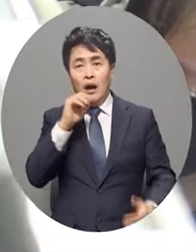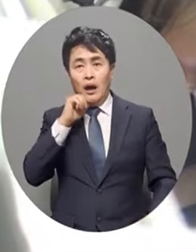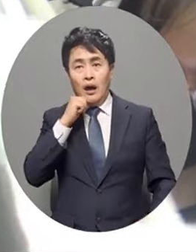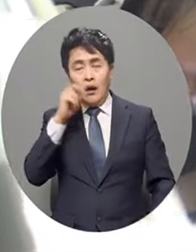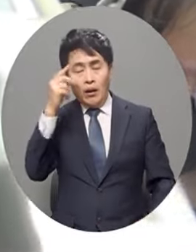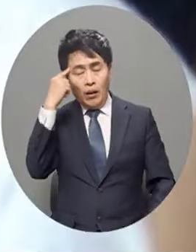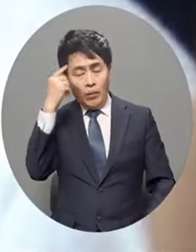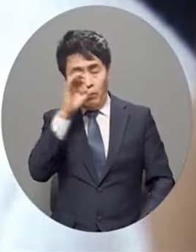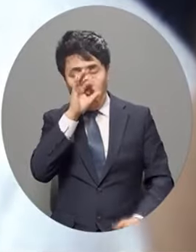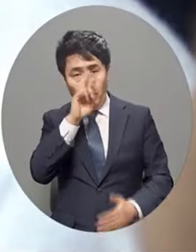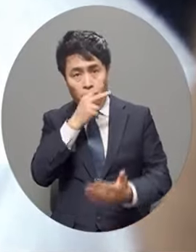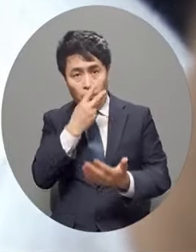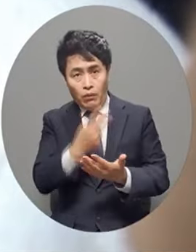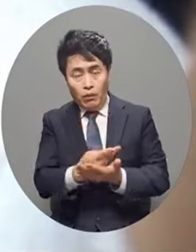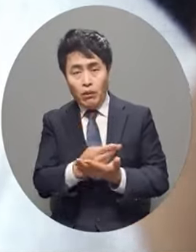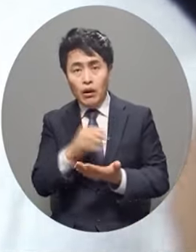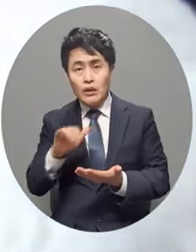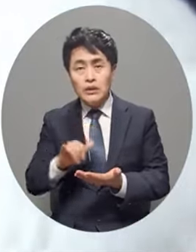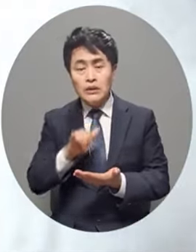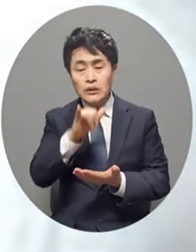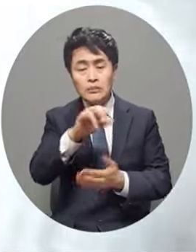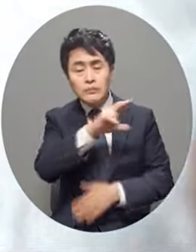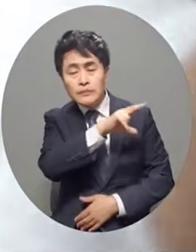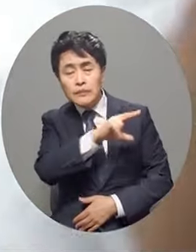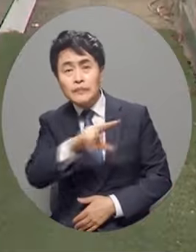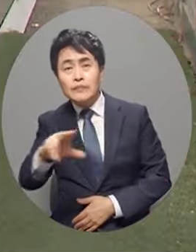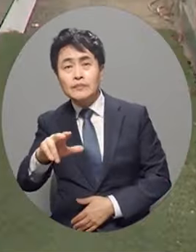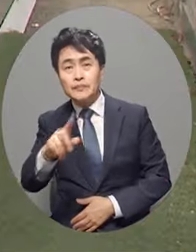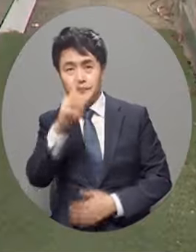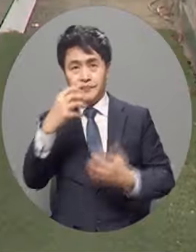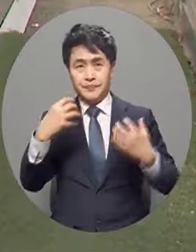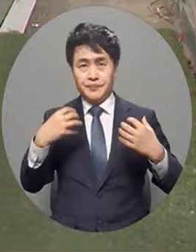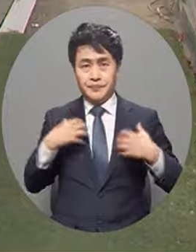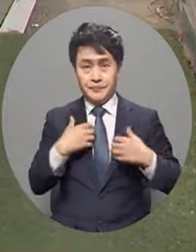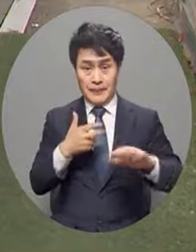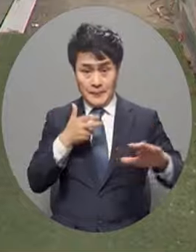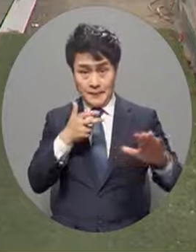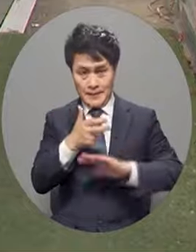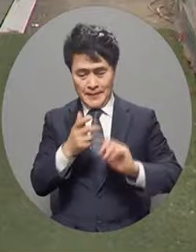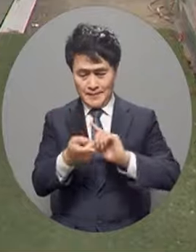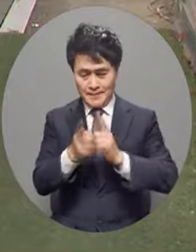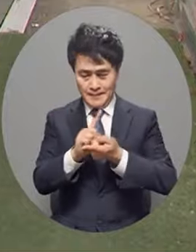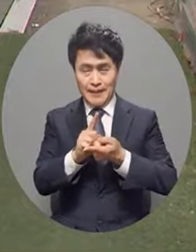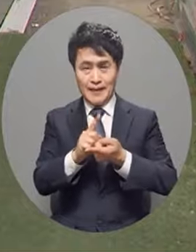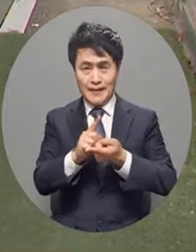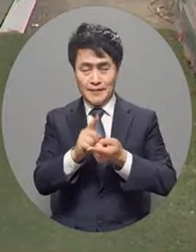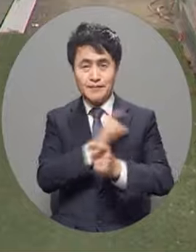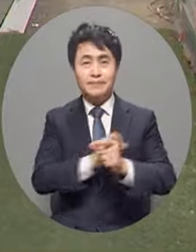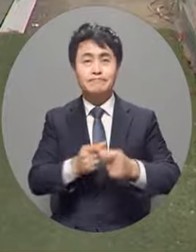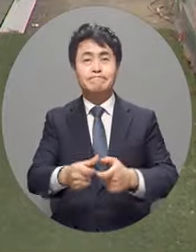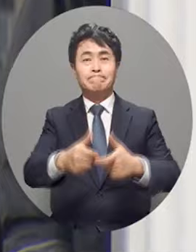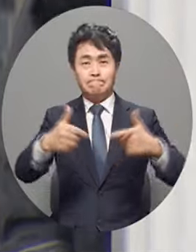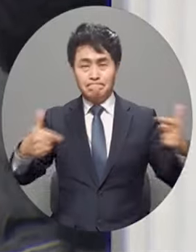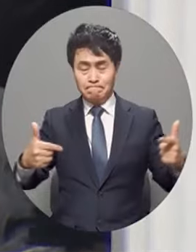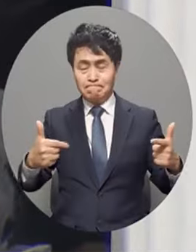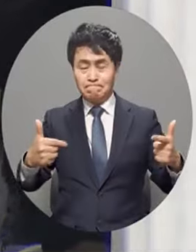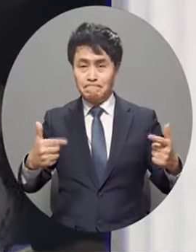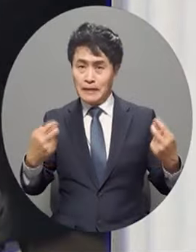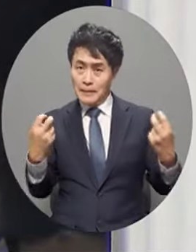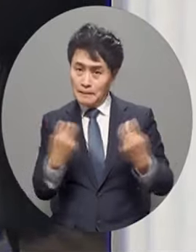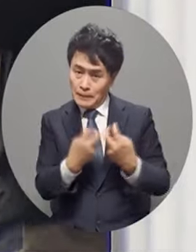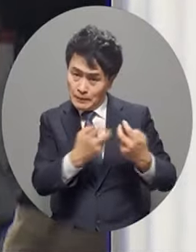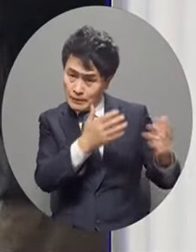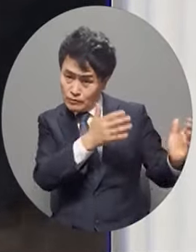사고가 속출했던 김포 골드라인. 정부는 버스 같은 대체 교통수단을 늘리는 등 대책 마련에